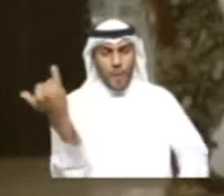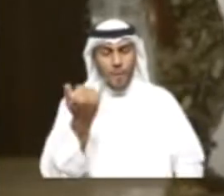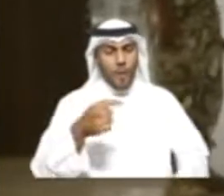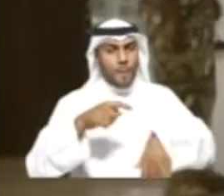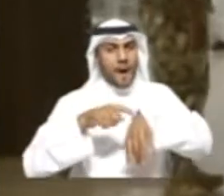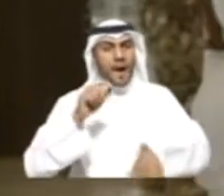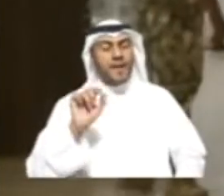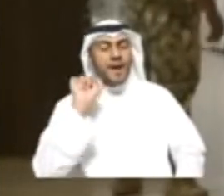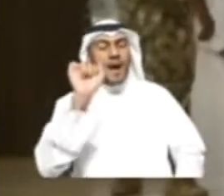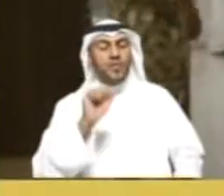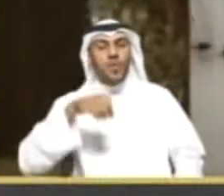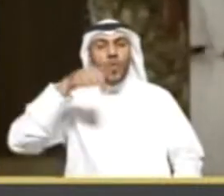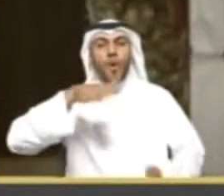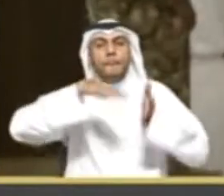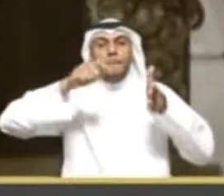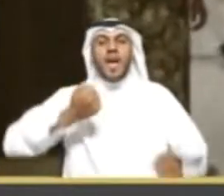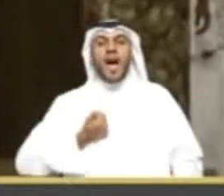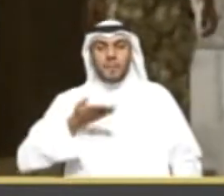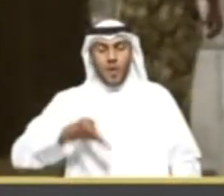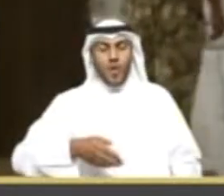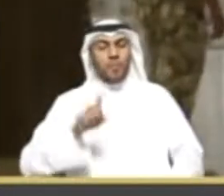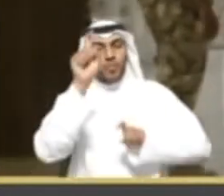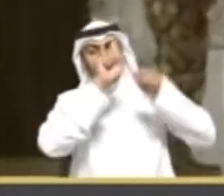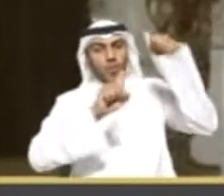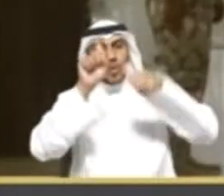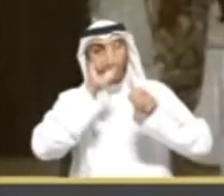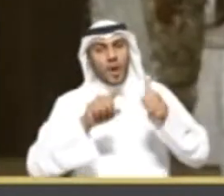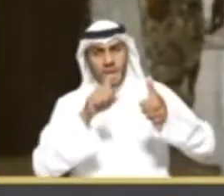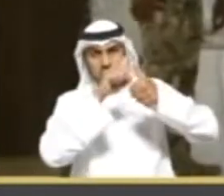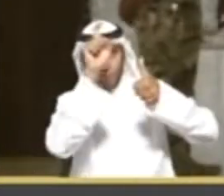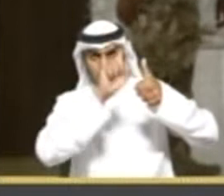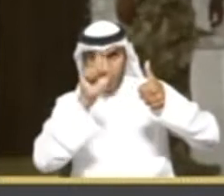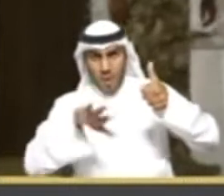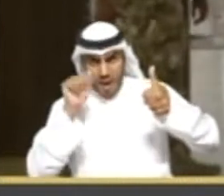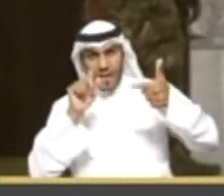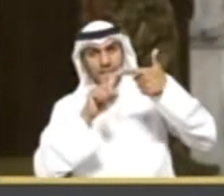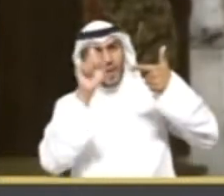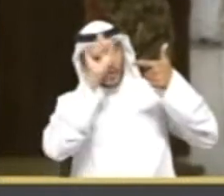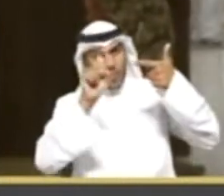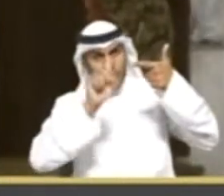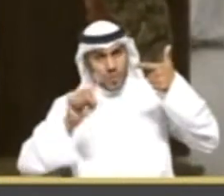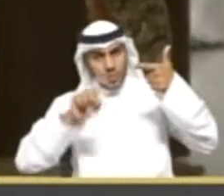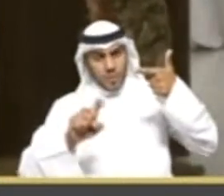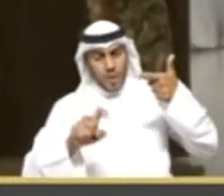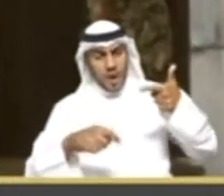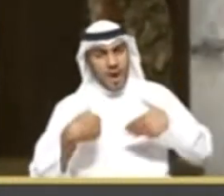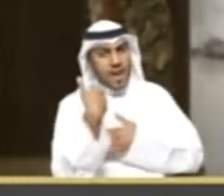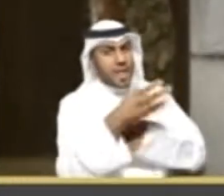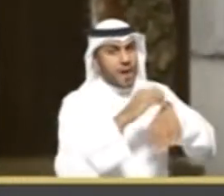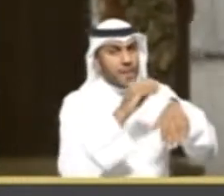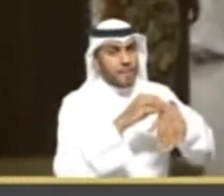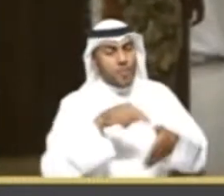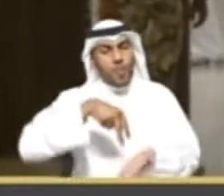لبند الاستجوابات. في جلسة اليوم بدأت على استجوابين مقدمين إلى سمو رئيس